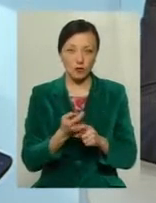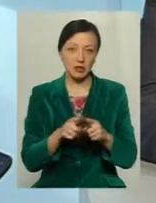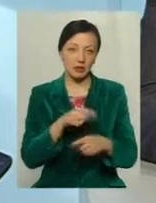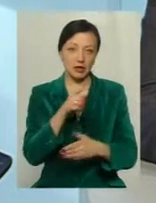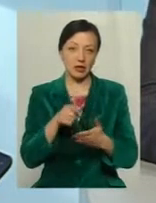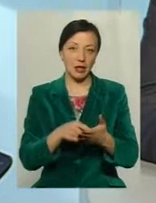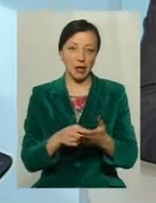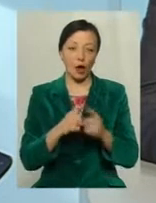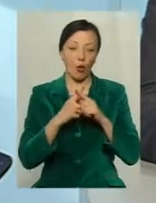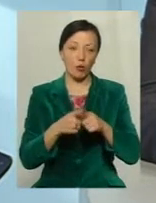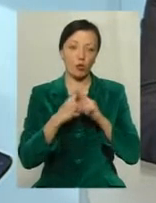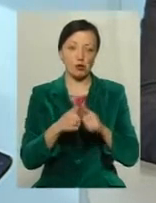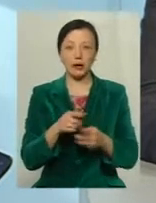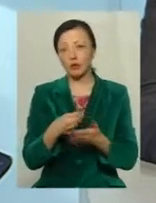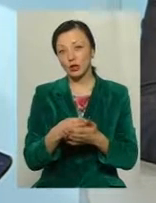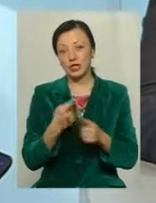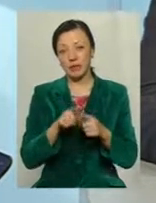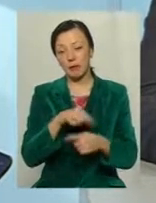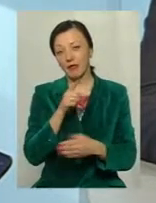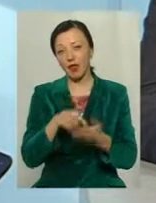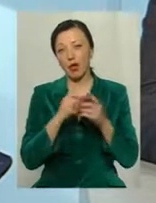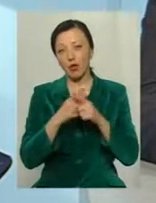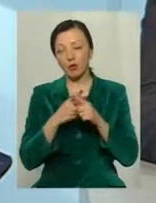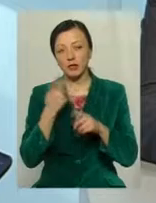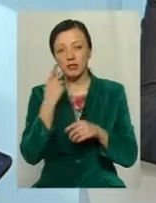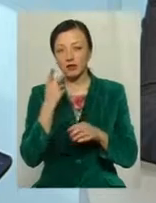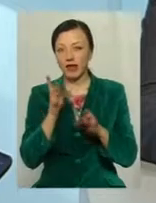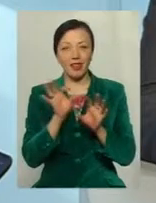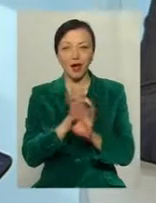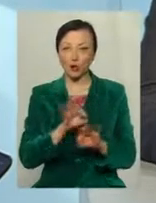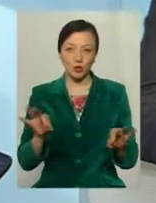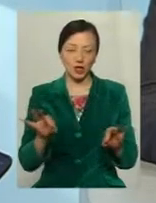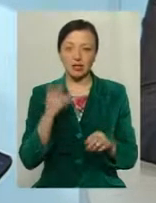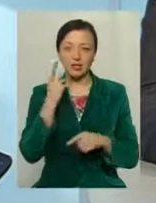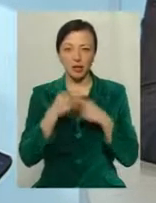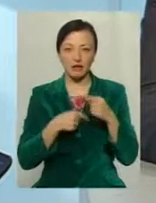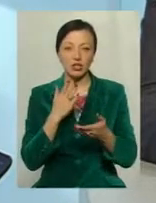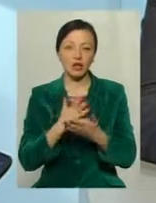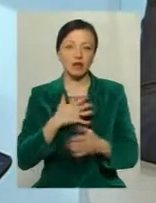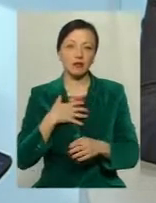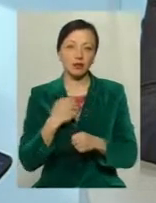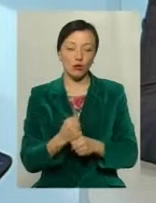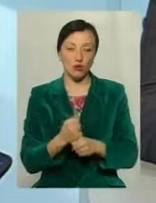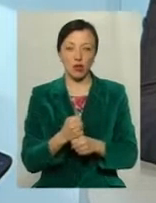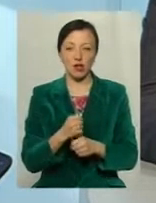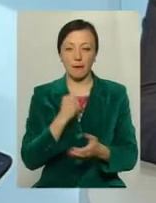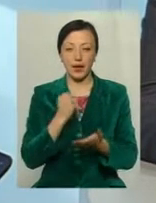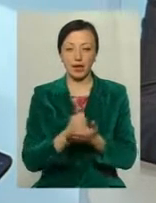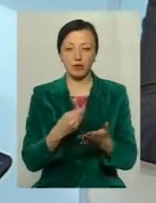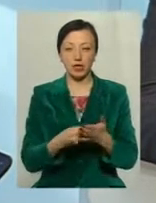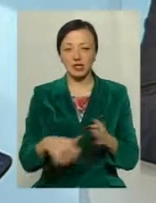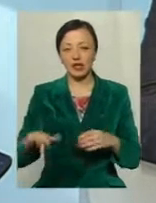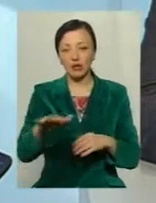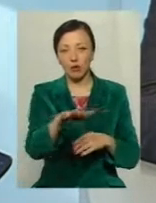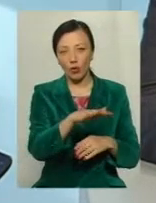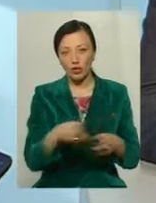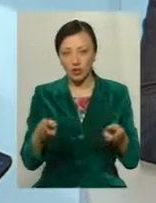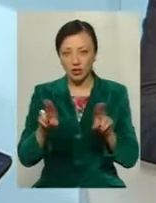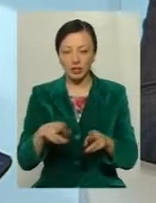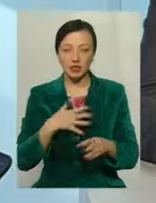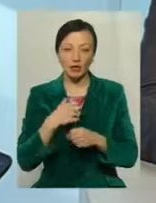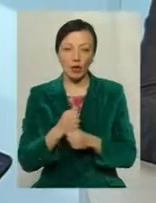обласний бюджет має можливість скоригувати, принаймні, ті кошти, які є таким чином, щоб вони були ефективно використані? Я хочу вам сказати, не то, що має,